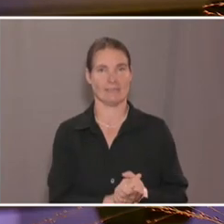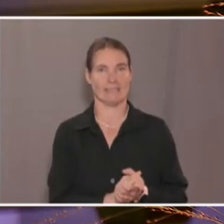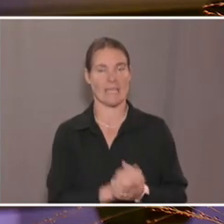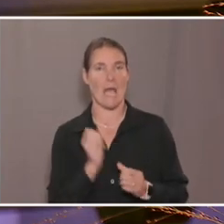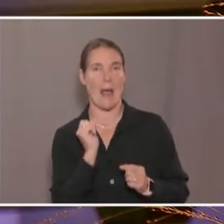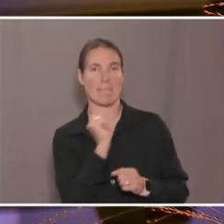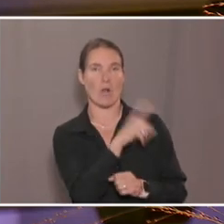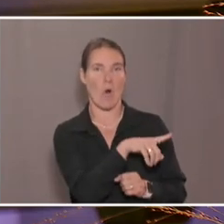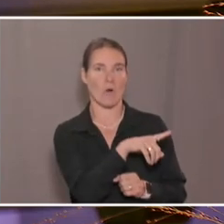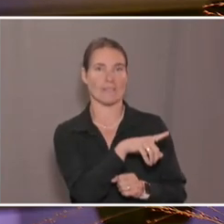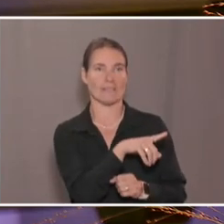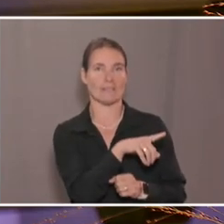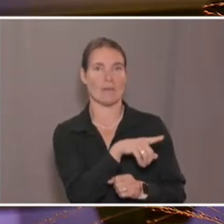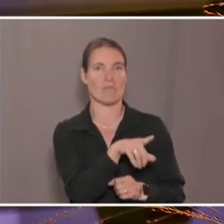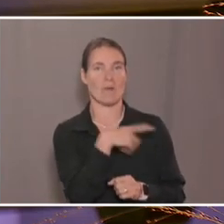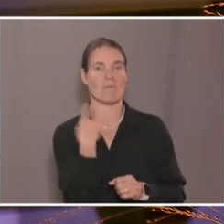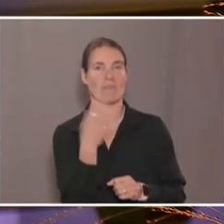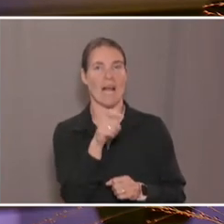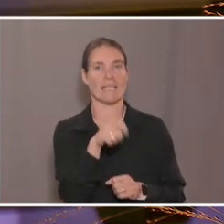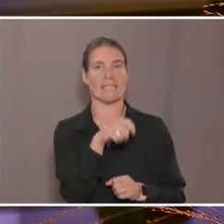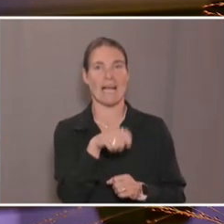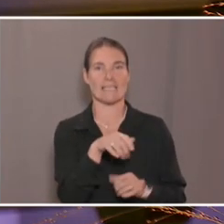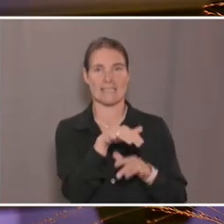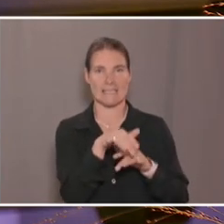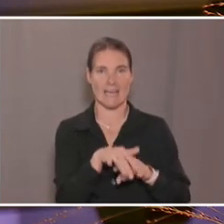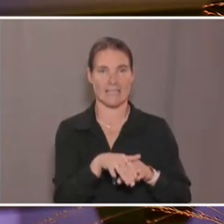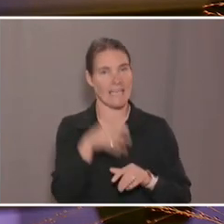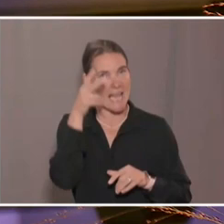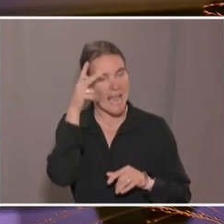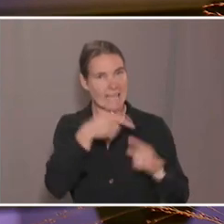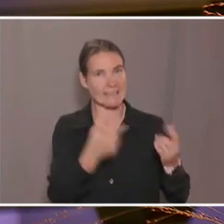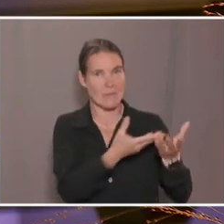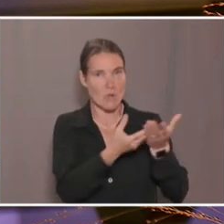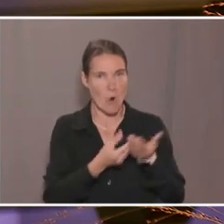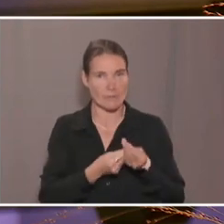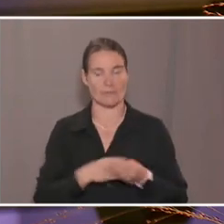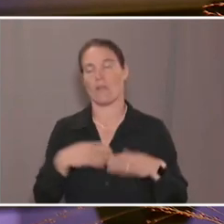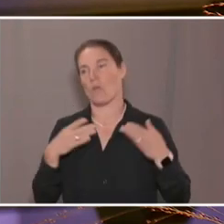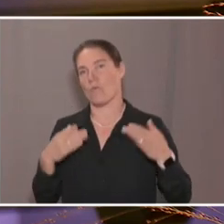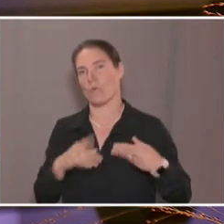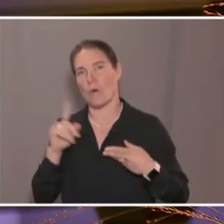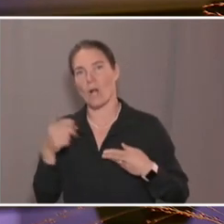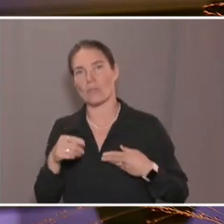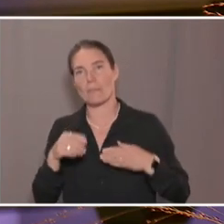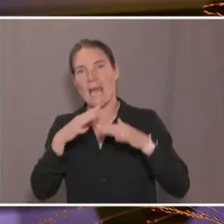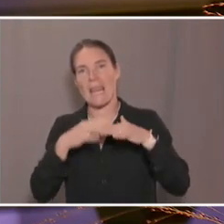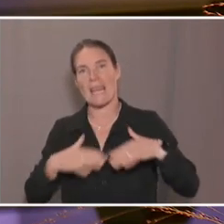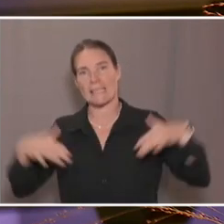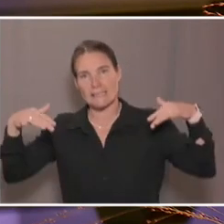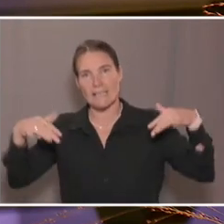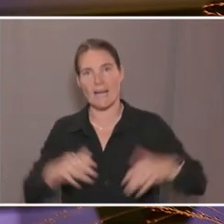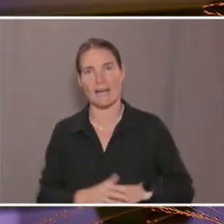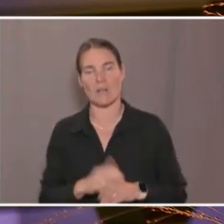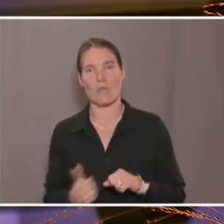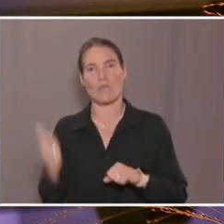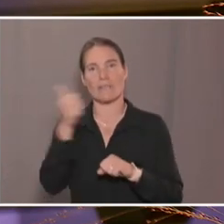Direktabgeordnete vom Wahlkreis 1, Frau Nikolaisen, bei uns ist. Herzlich willkommen. Ich freue mich, dass aus dem Landtag Christopher Vogt, Vorsitzender